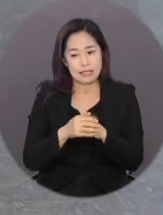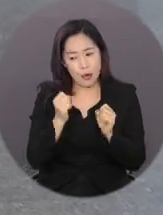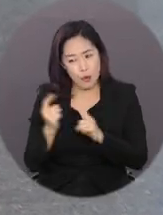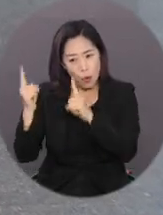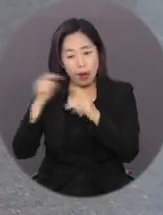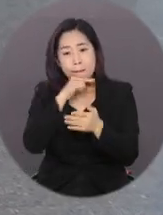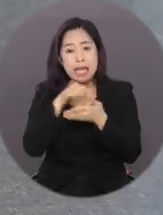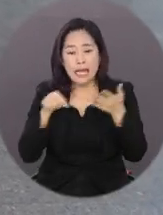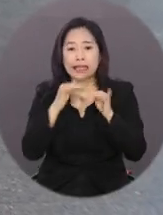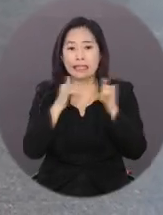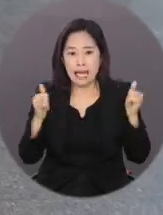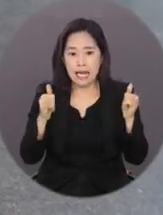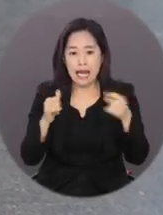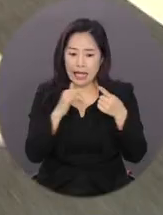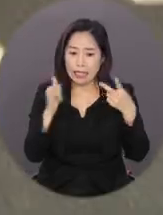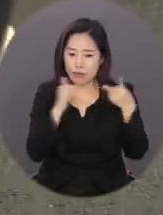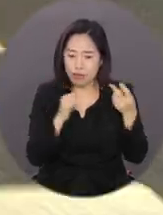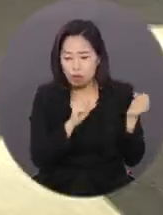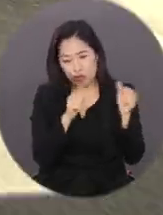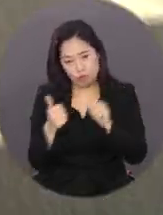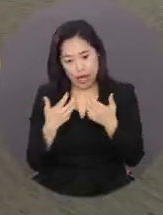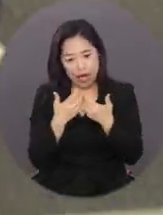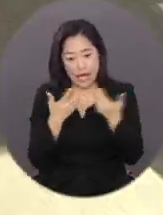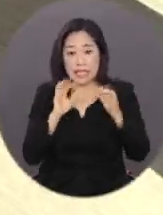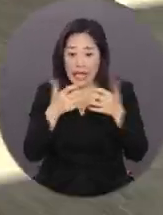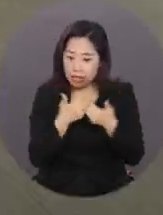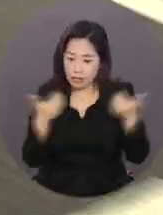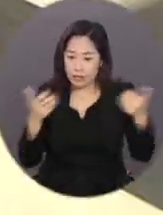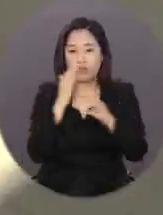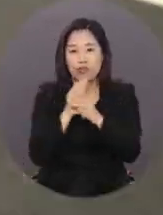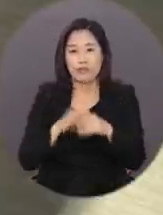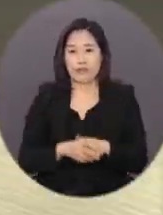피해자들은 하나둘 세상을 떠나고 있습니다. MBC 뉴스 송정근입니다.